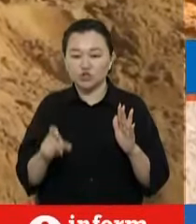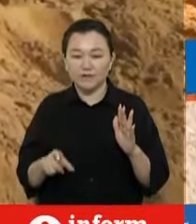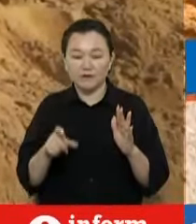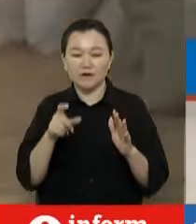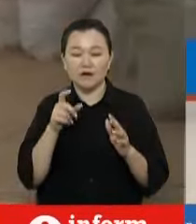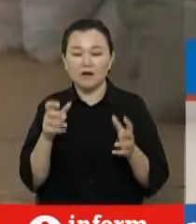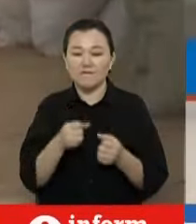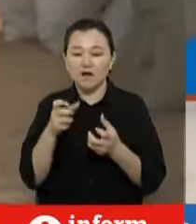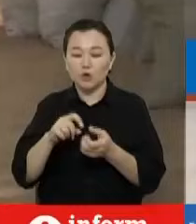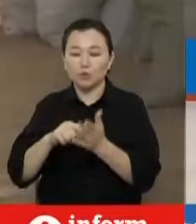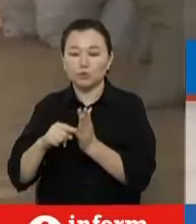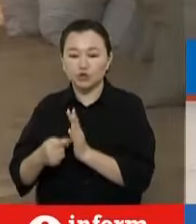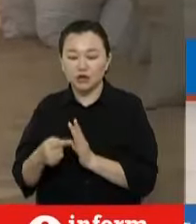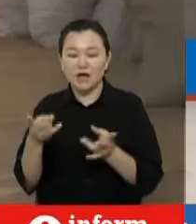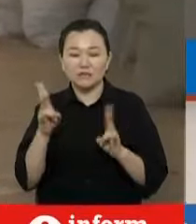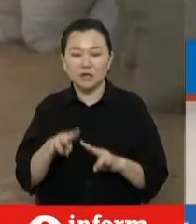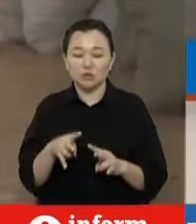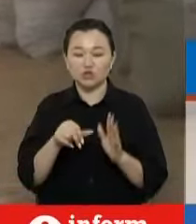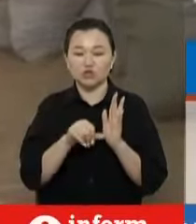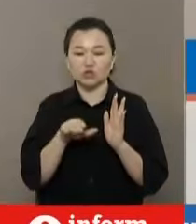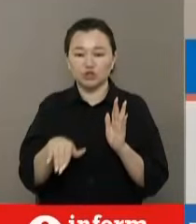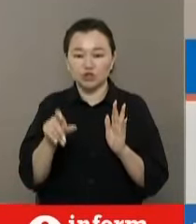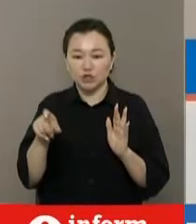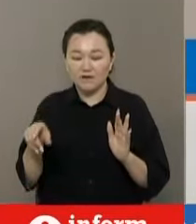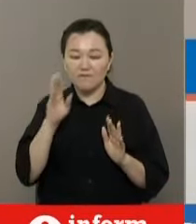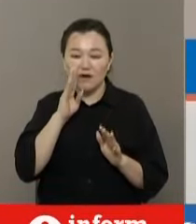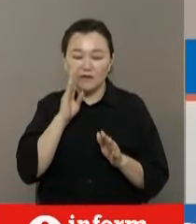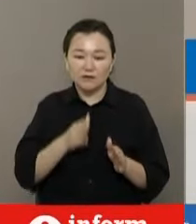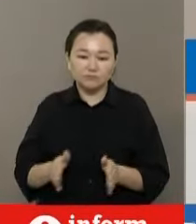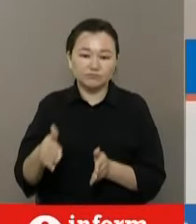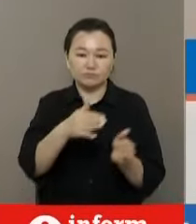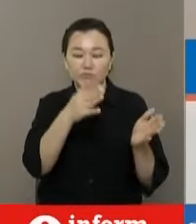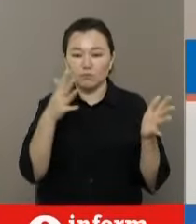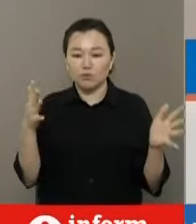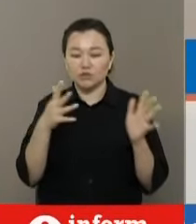В эвакопунктах остаются около 6 тысяч. Вода отведена из более чем